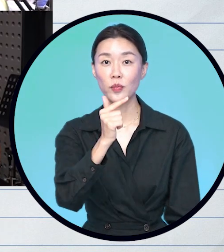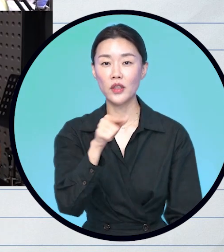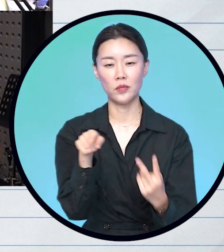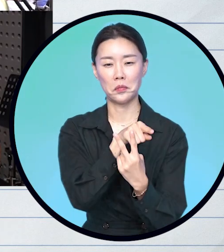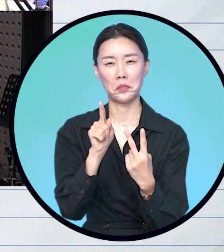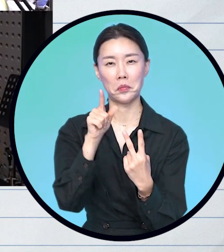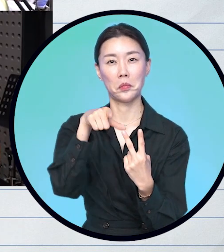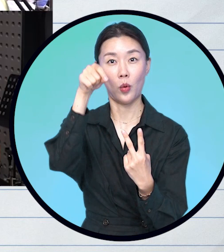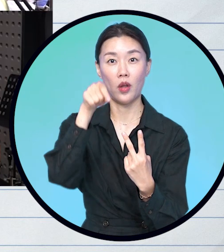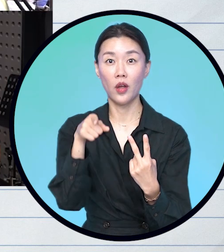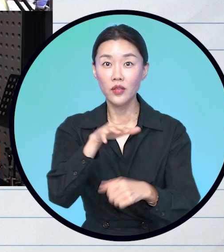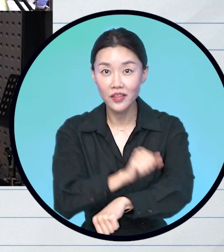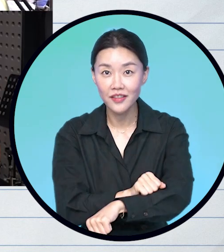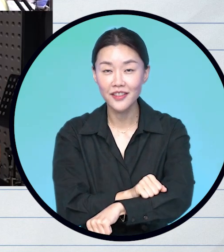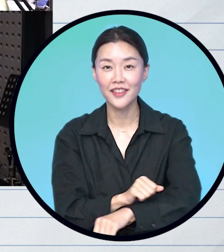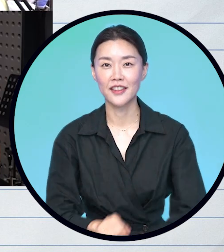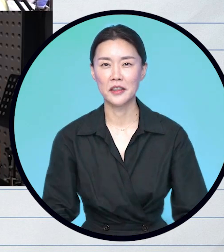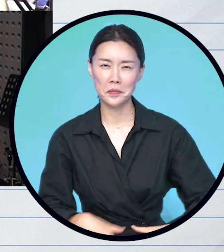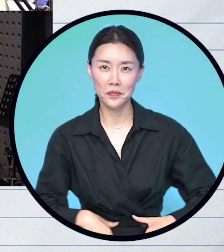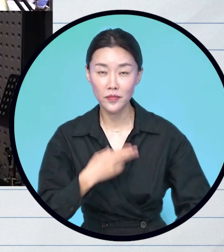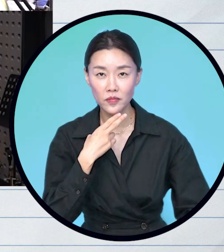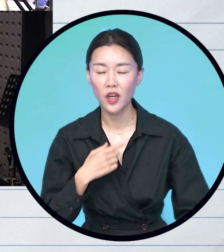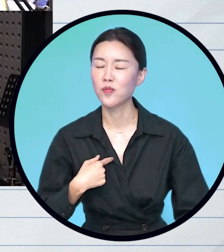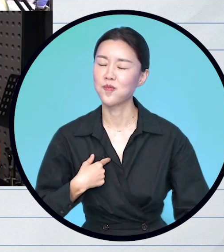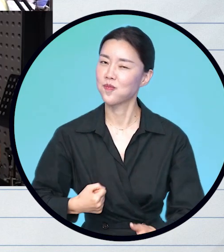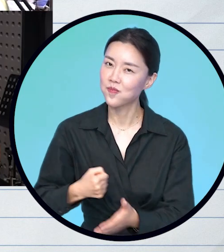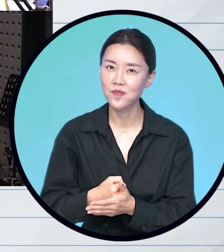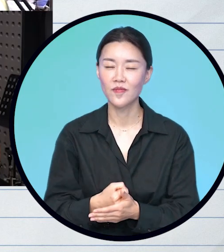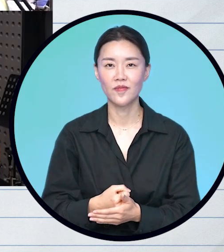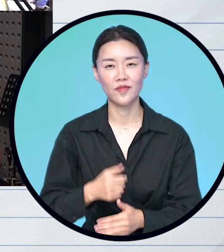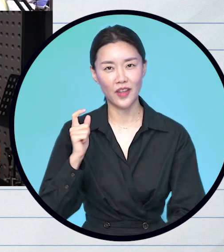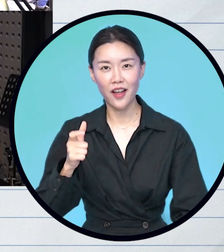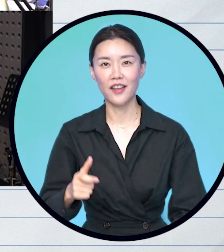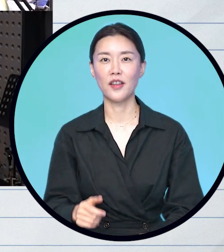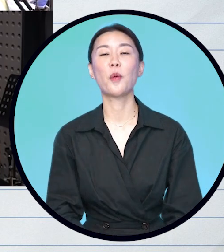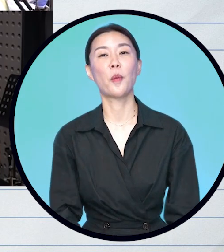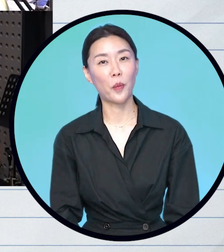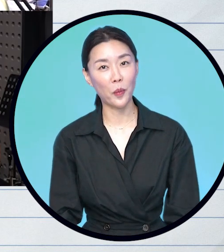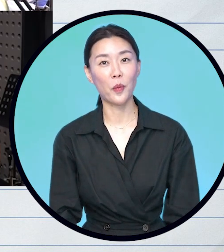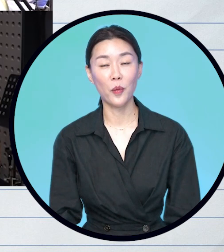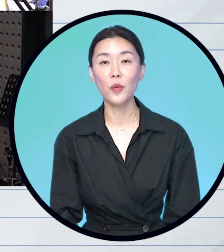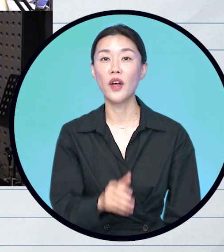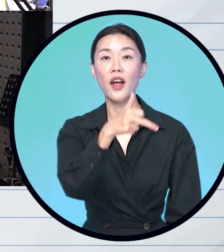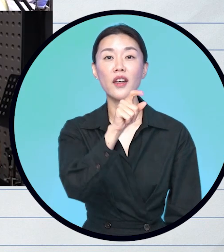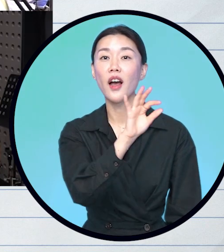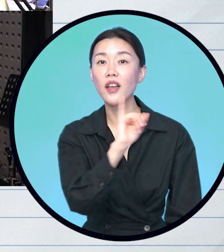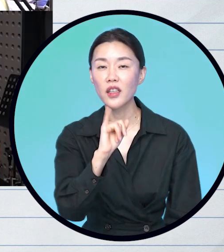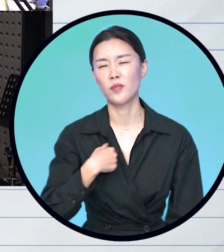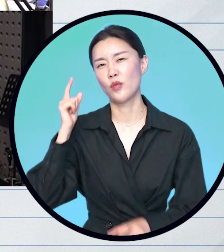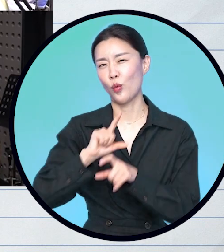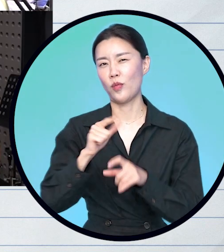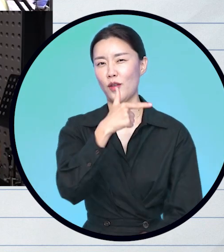고르는 거 네. 이거 좀 잘 하시나요? 망설임 저는, 없이? 결단력 짱이어서 잘합니다. 결단력 짱이다? 네. 휴닝 카이 씨는 어때요? 저 생각보다 고민